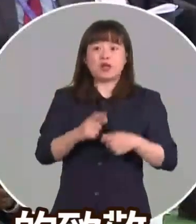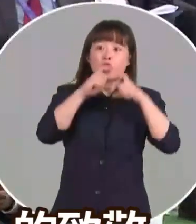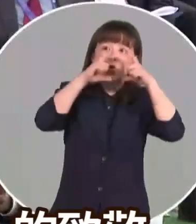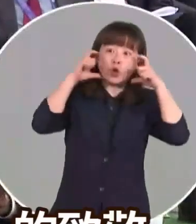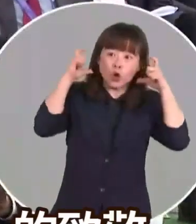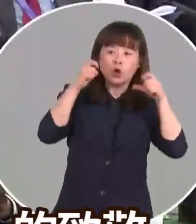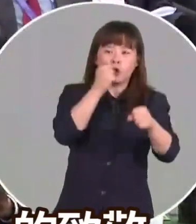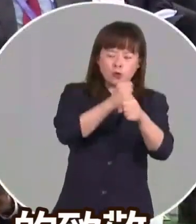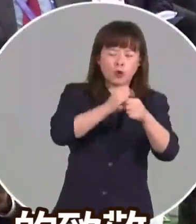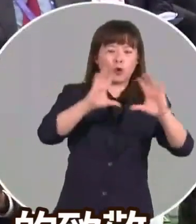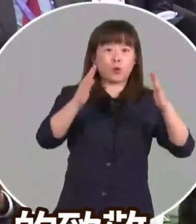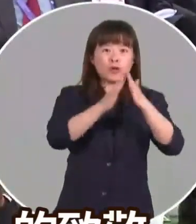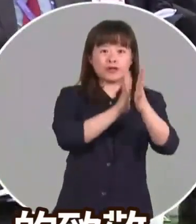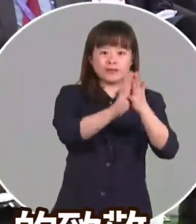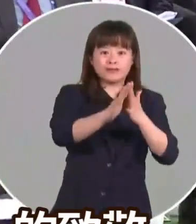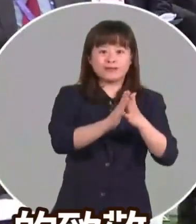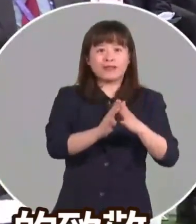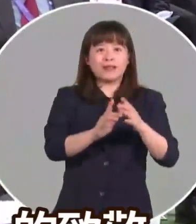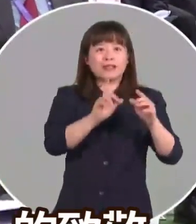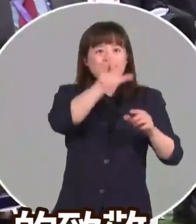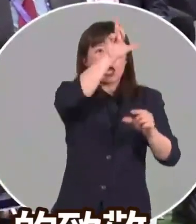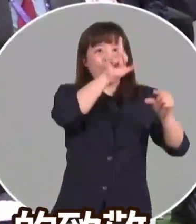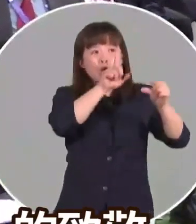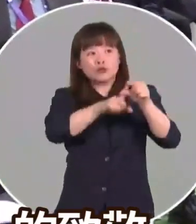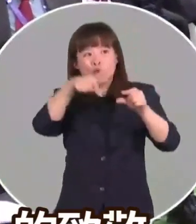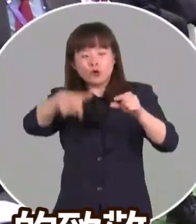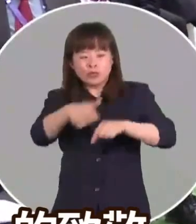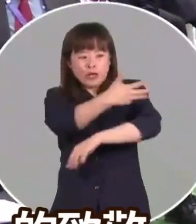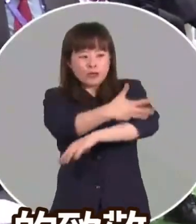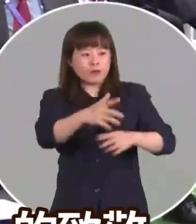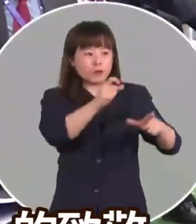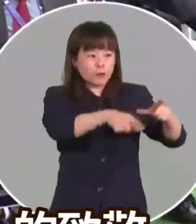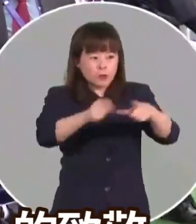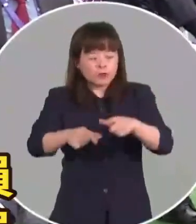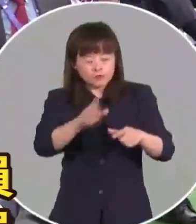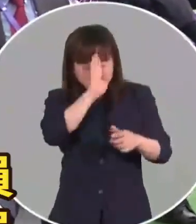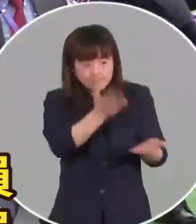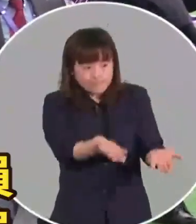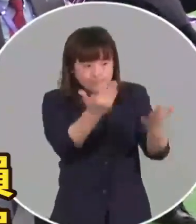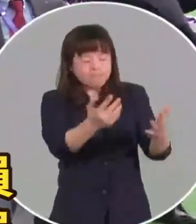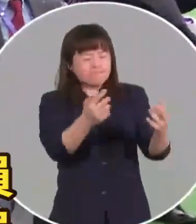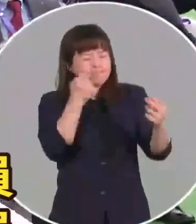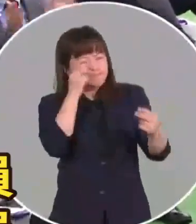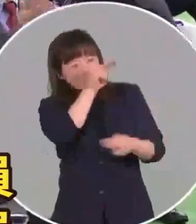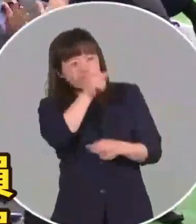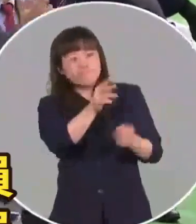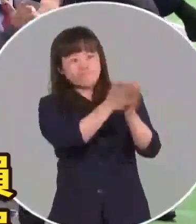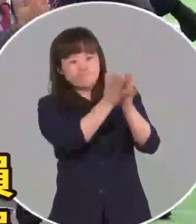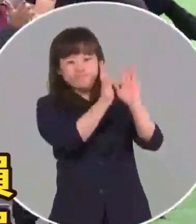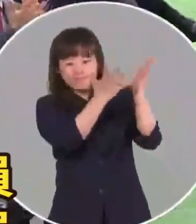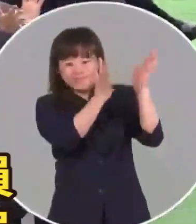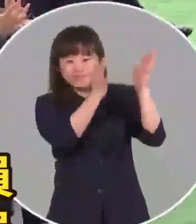罩国家队的上中下游产业成员，请站起来给我们看一下好吗？